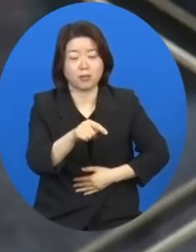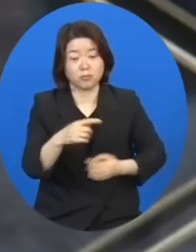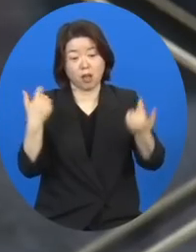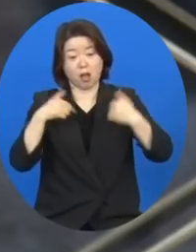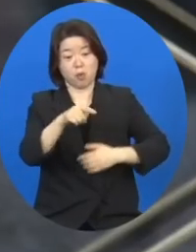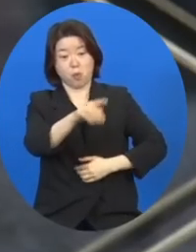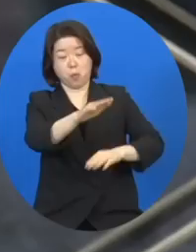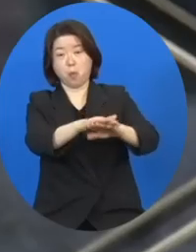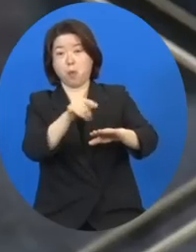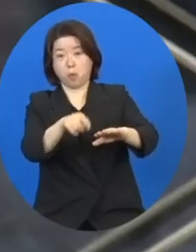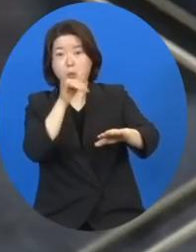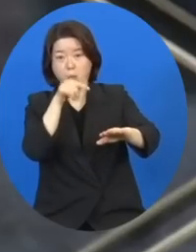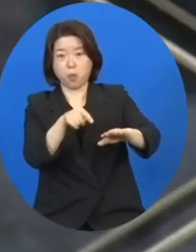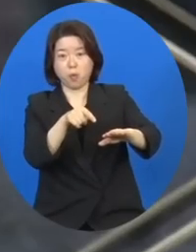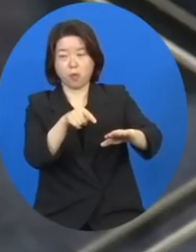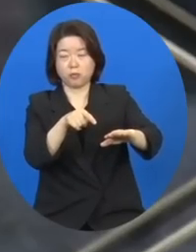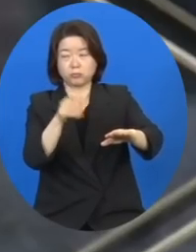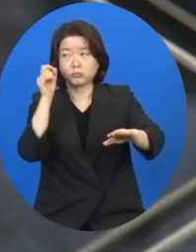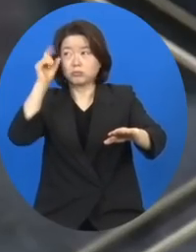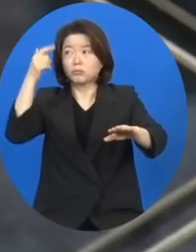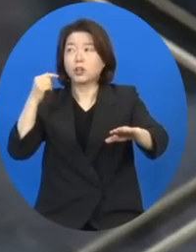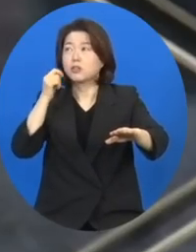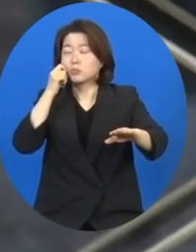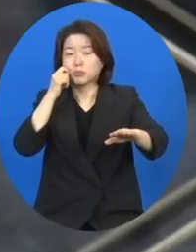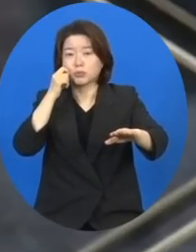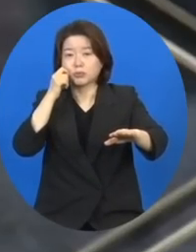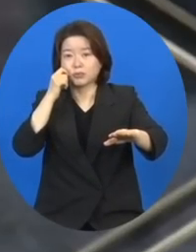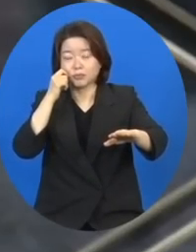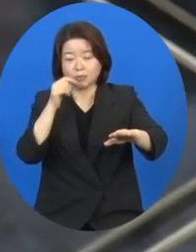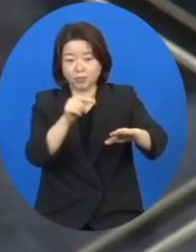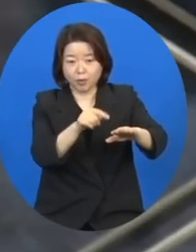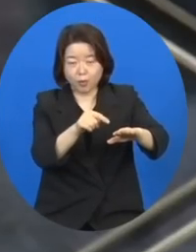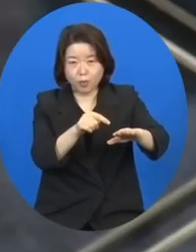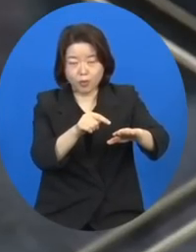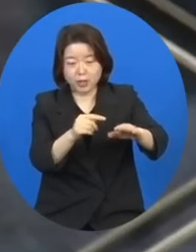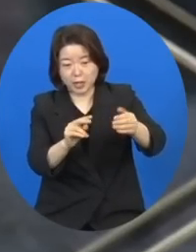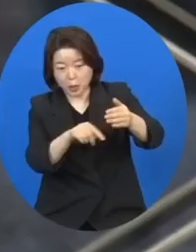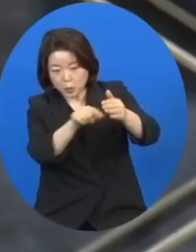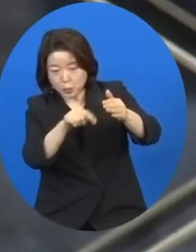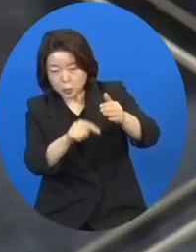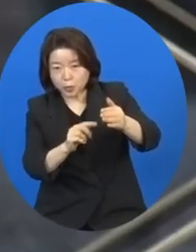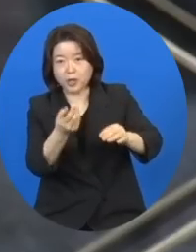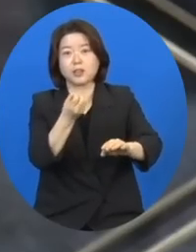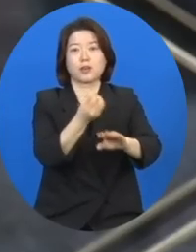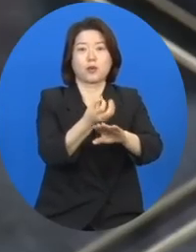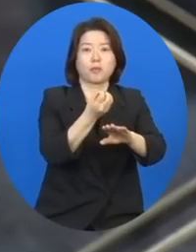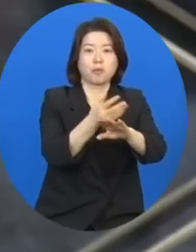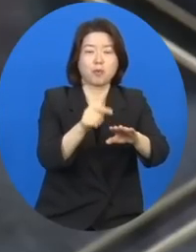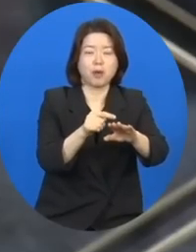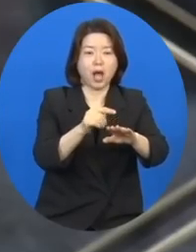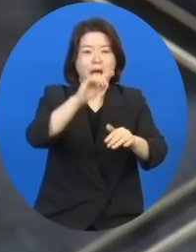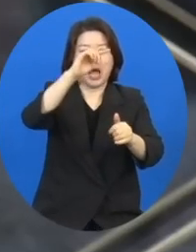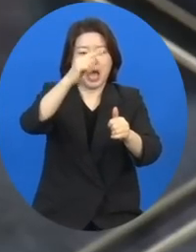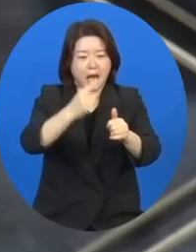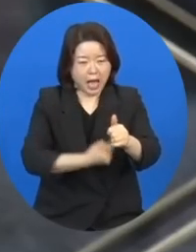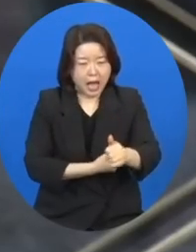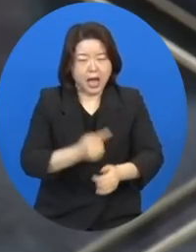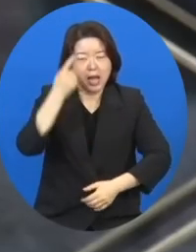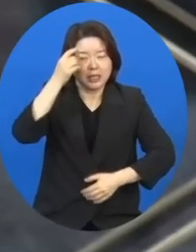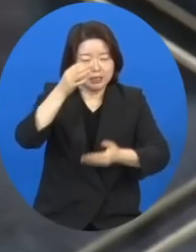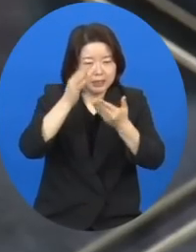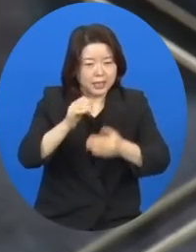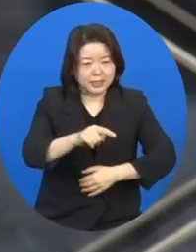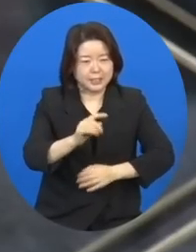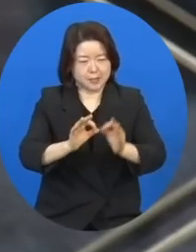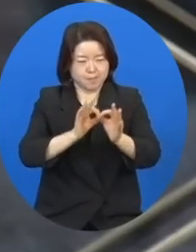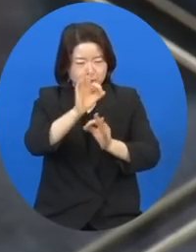거기 있었어. 근데 내가 깨닫지 못했을 뿐이에요. 거기에 감추어진 보화를 비로소 그 가치와